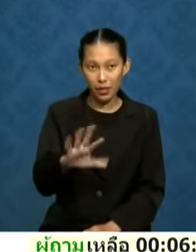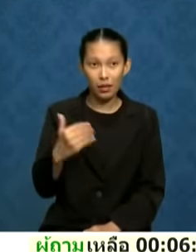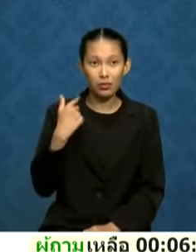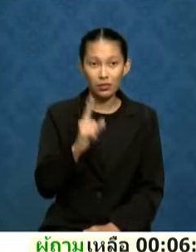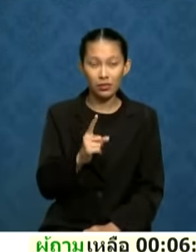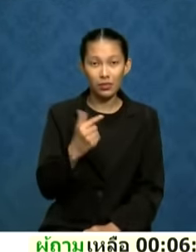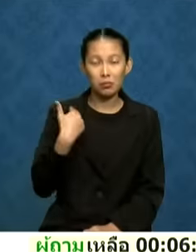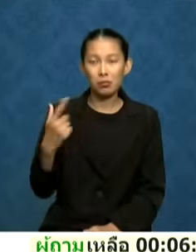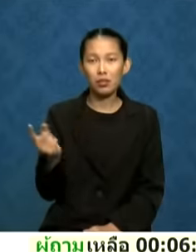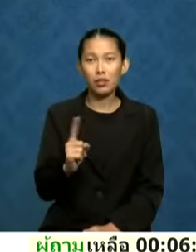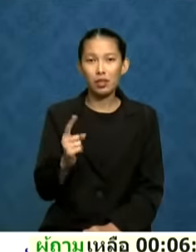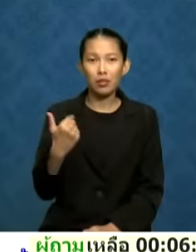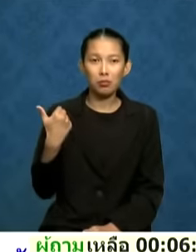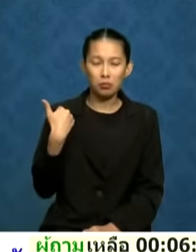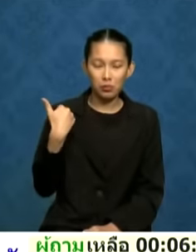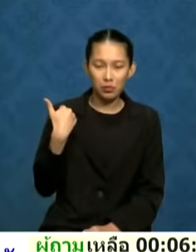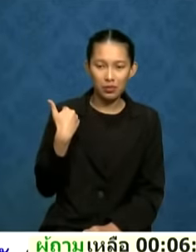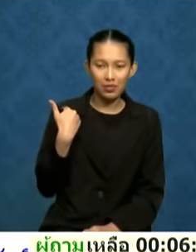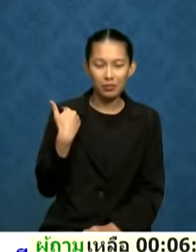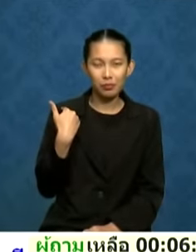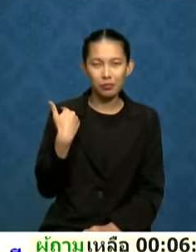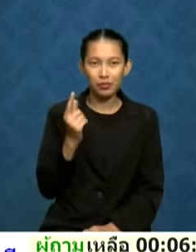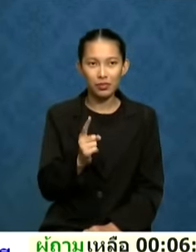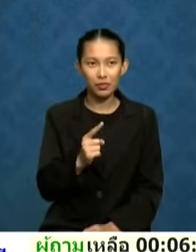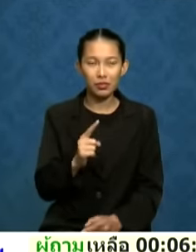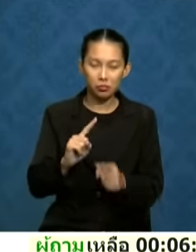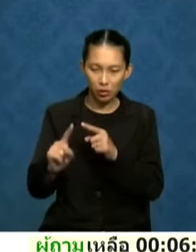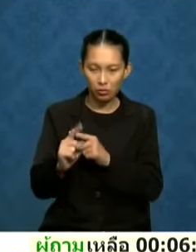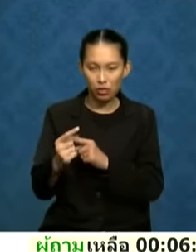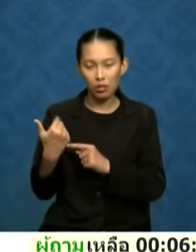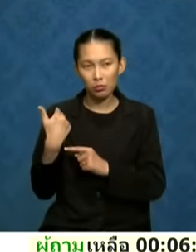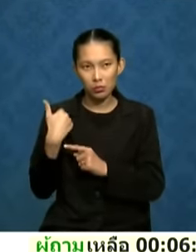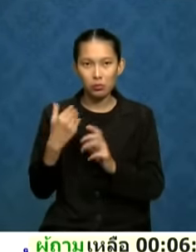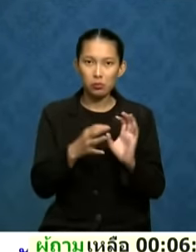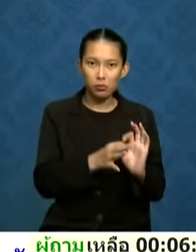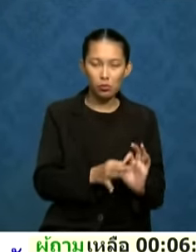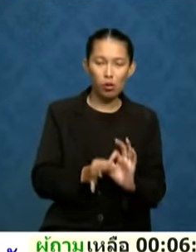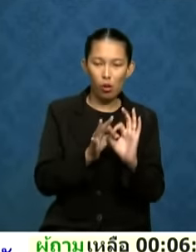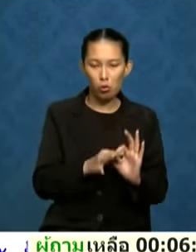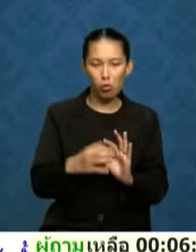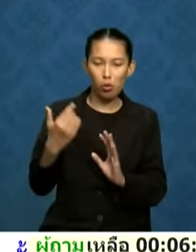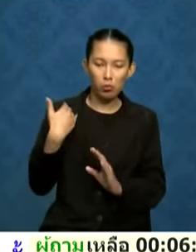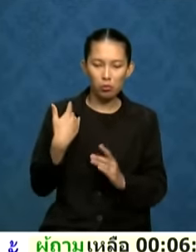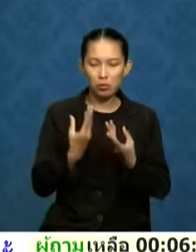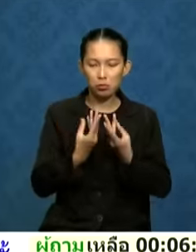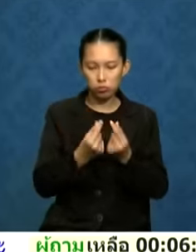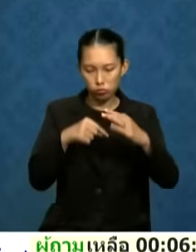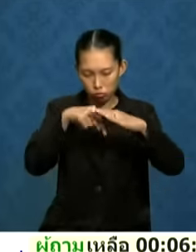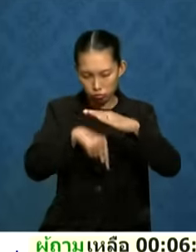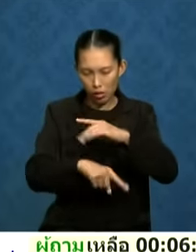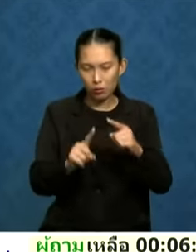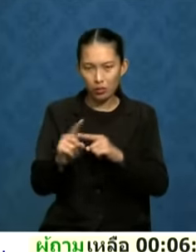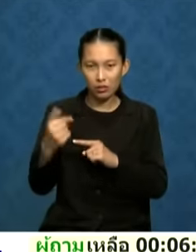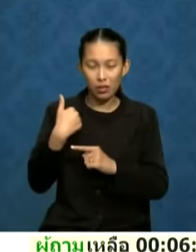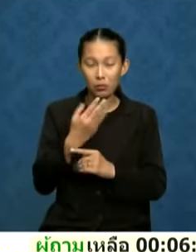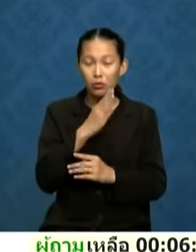ีความจริงหลาย ๆ มิติที่เขามาเกี่วของมัมีเหตุการณที่เกิดขึ้นรายลเอ็ดอีกมากถ้าท่านไปอาจ